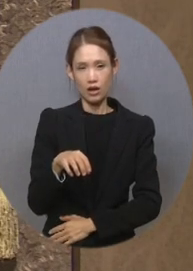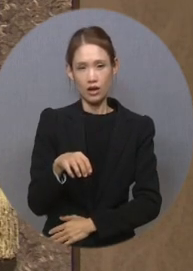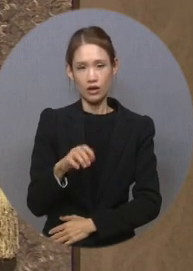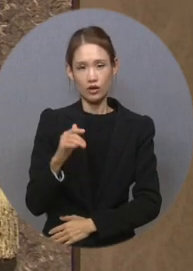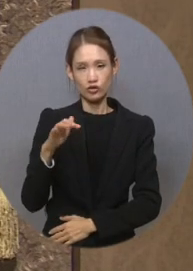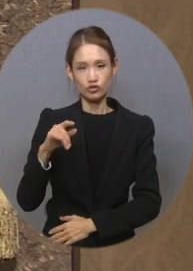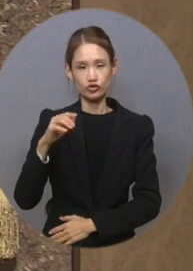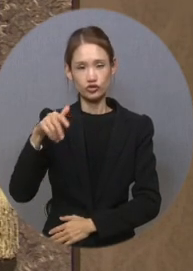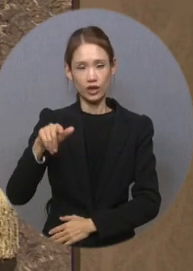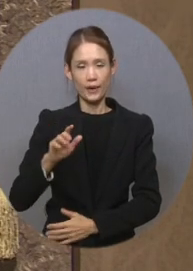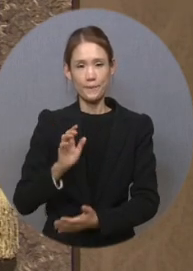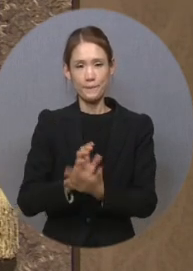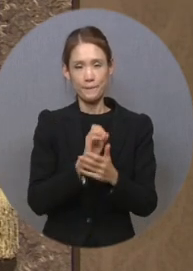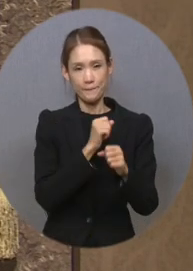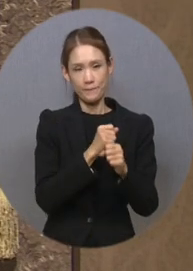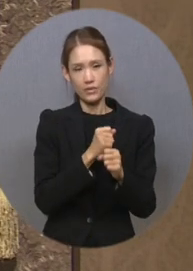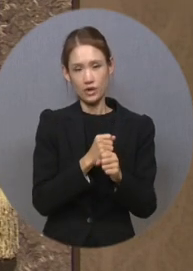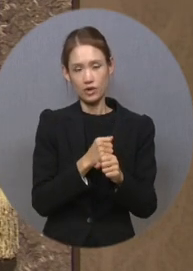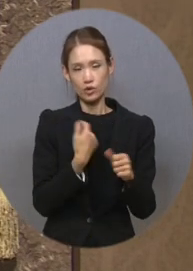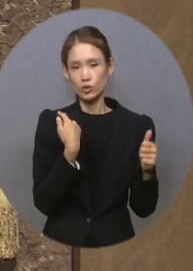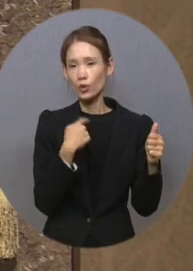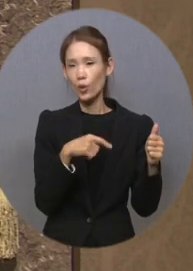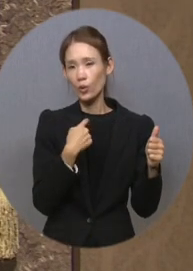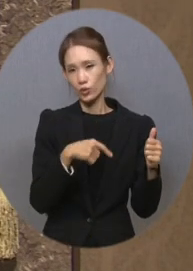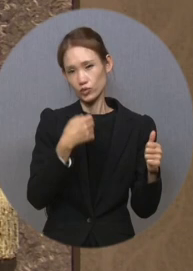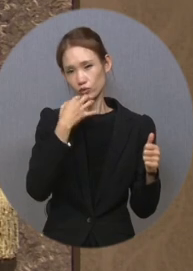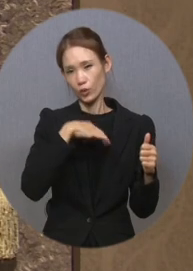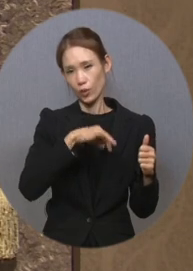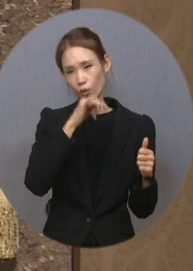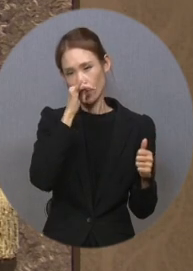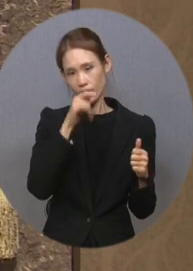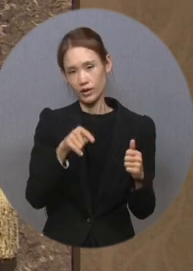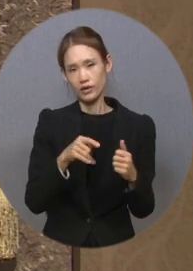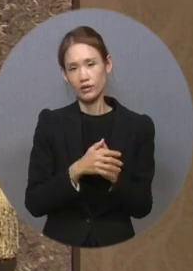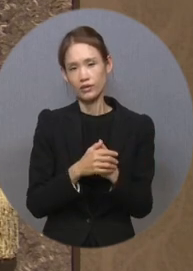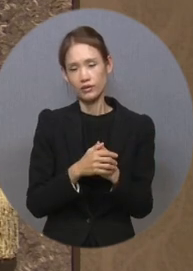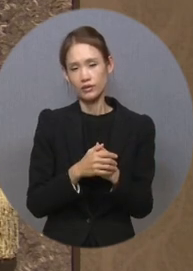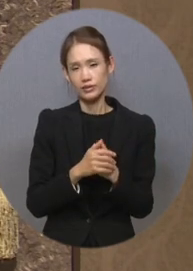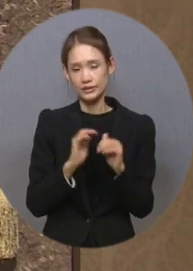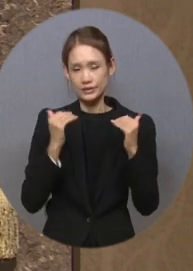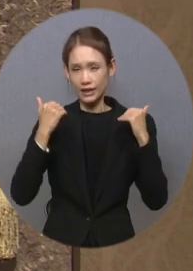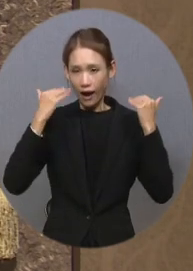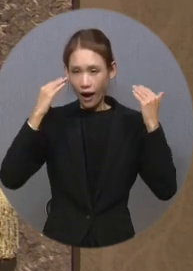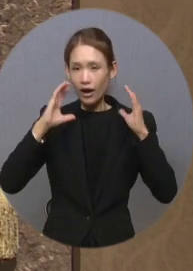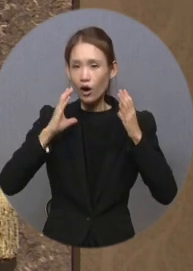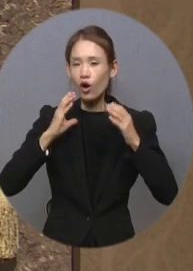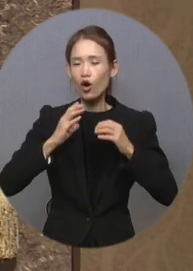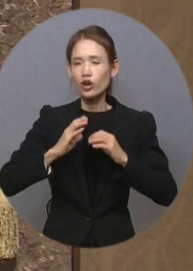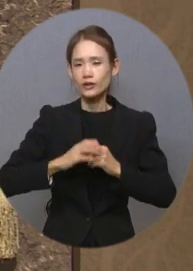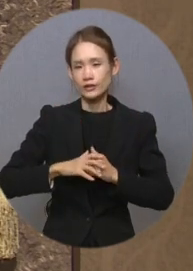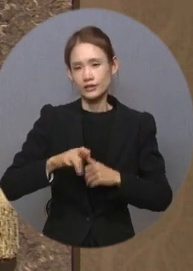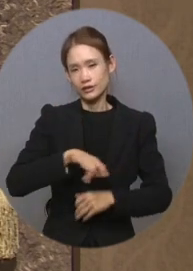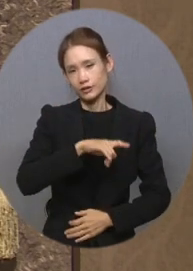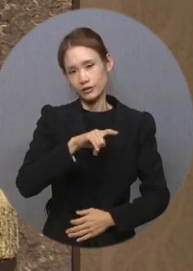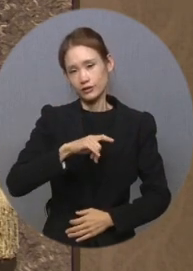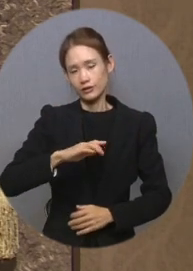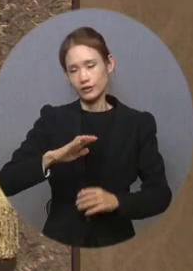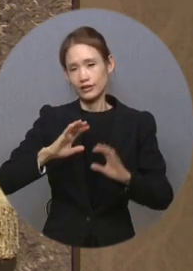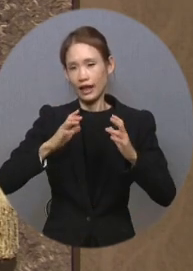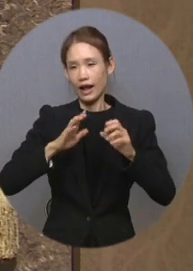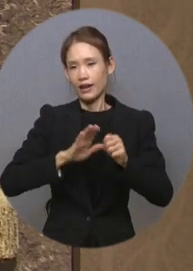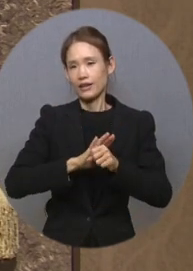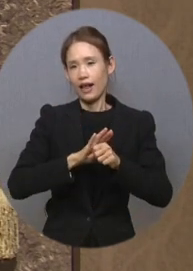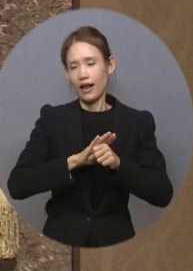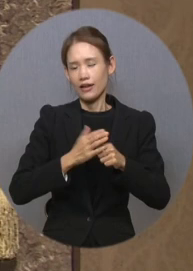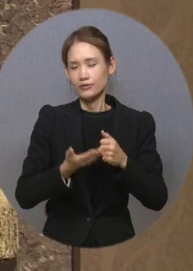현충탑을 만들어 놔야 교육 효과가 있는 것이고 네. 우리 특히 자라나는 어린 세대들한테 그런 애국심을